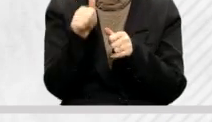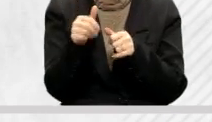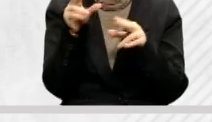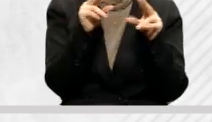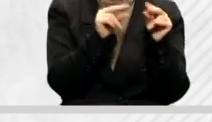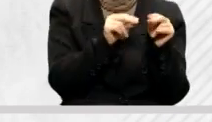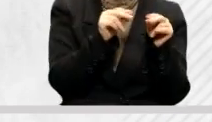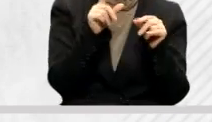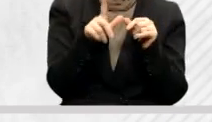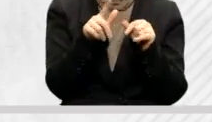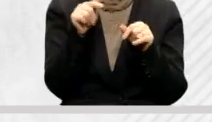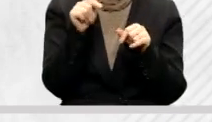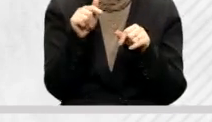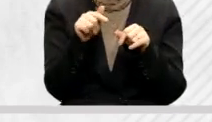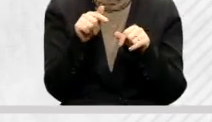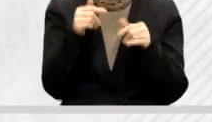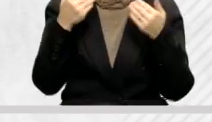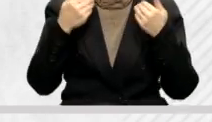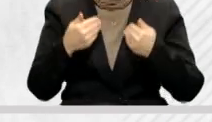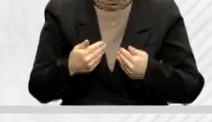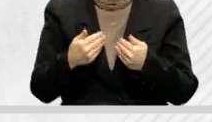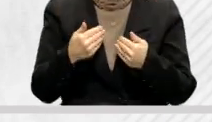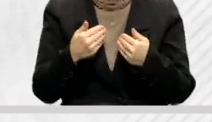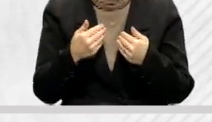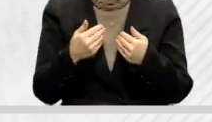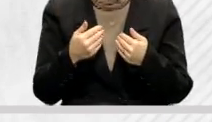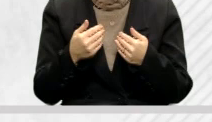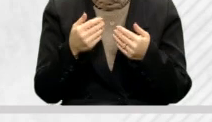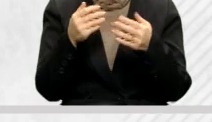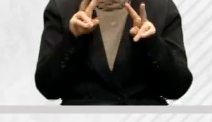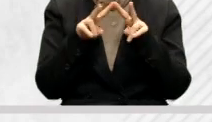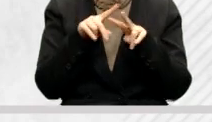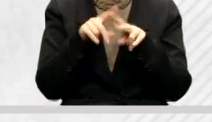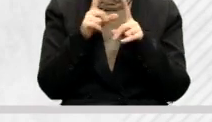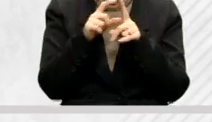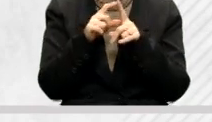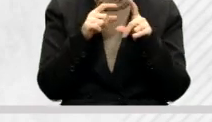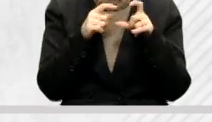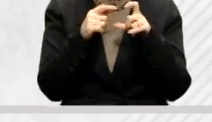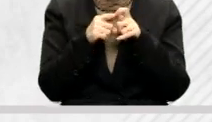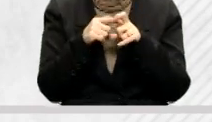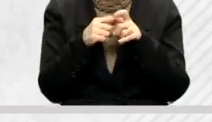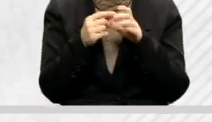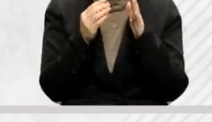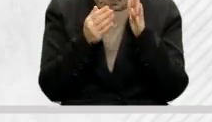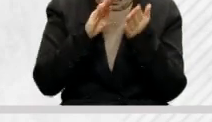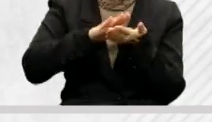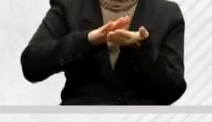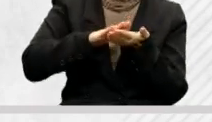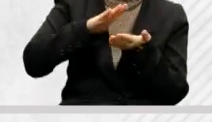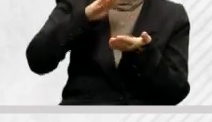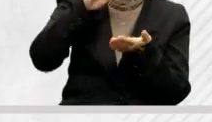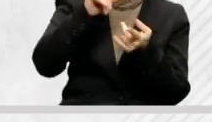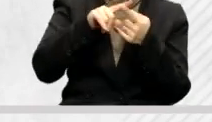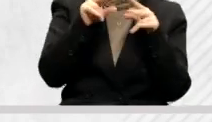maddeler biriktiğinde bize uyku ihtiyacı ortaya çıkarıyor. Akşam havanın kararmasıyla beraber, yani çok basit